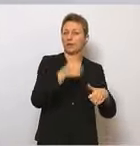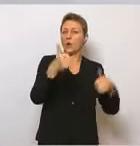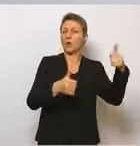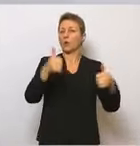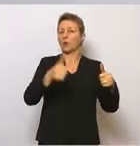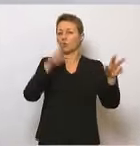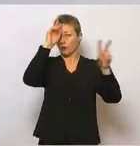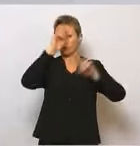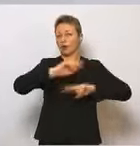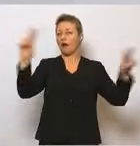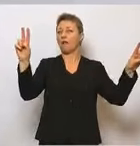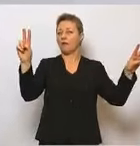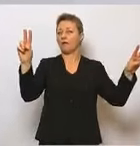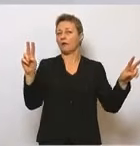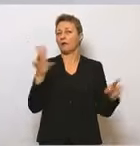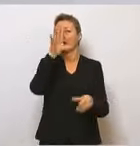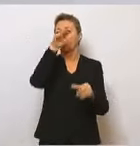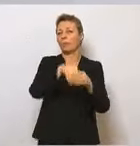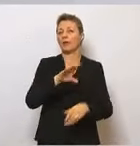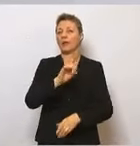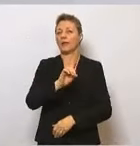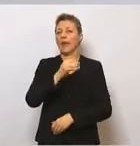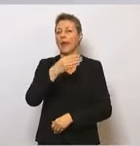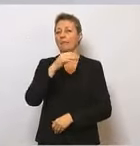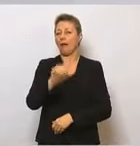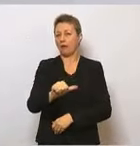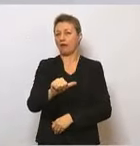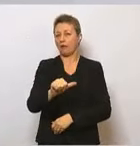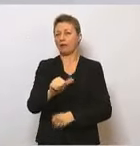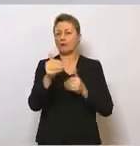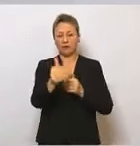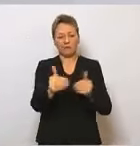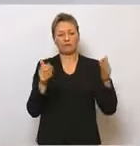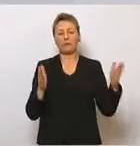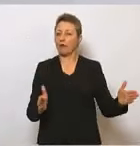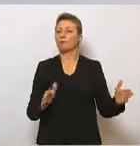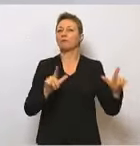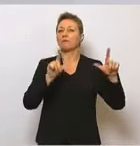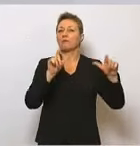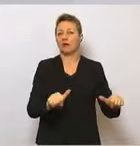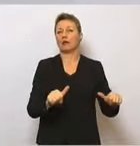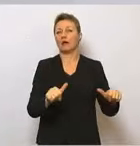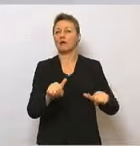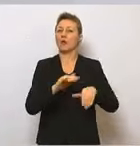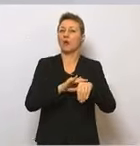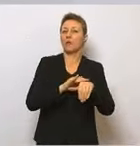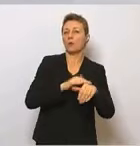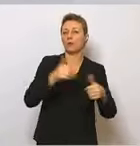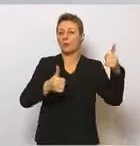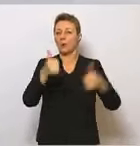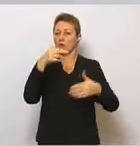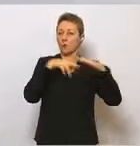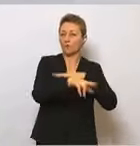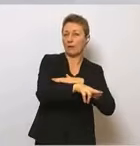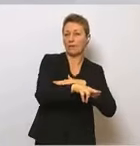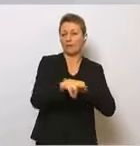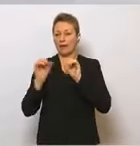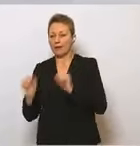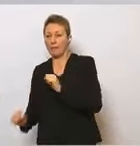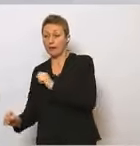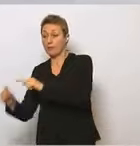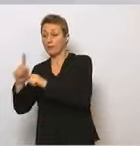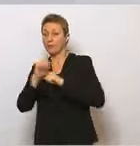large. Je pense qu'on peut inclure le DMA dans le cadre d'une politique de concurrence renouvelée et la capacité d'innovation. Il y a des